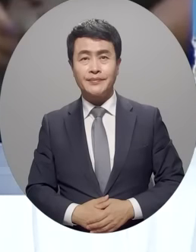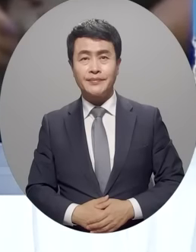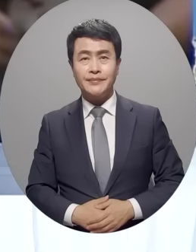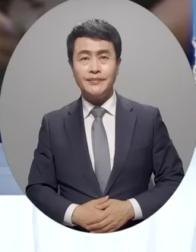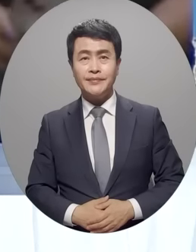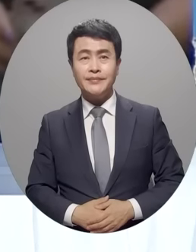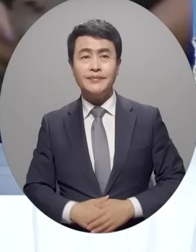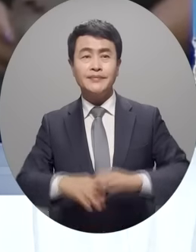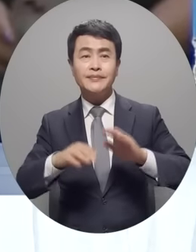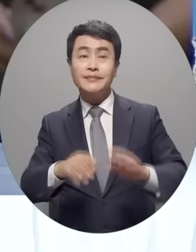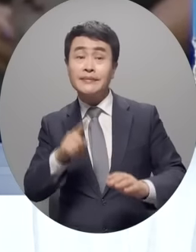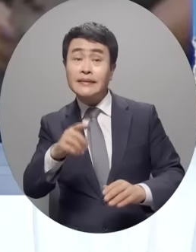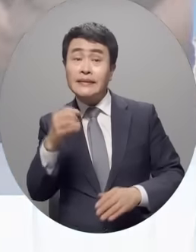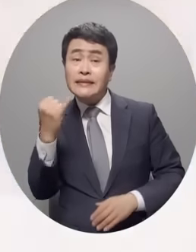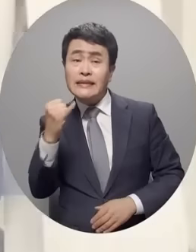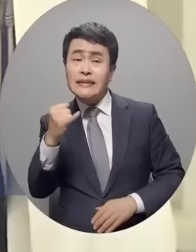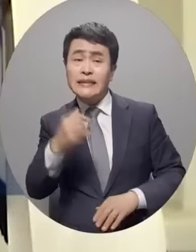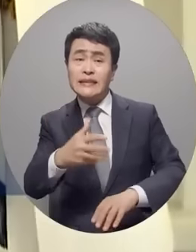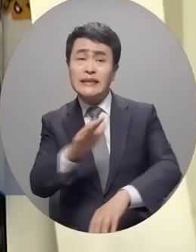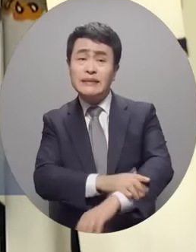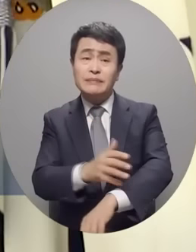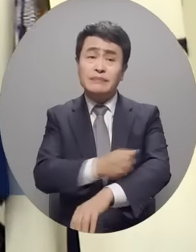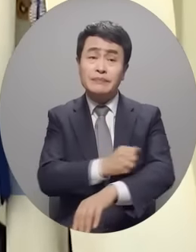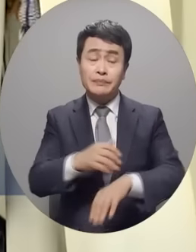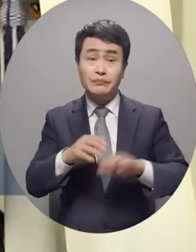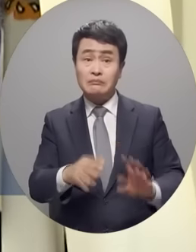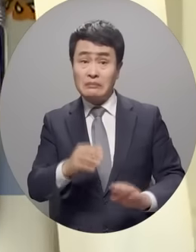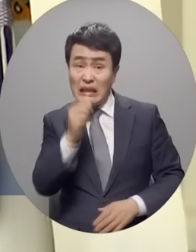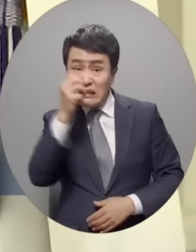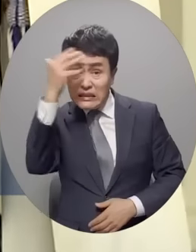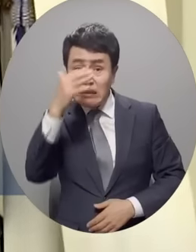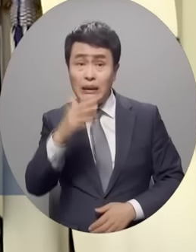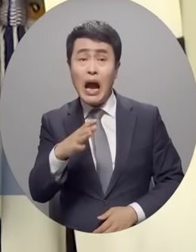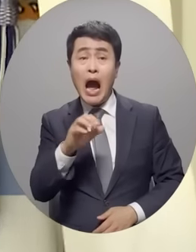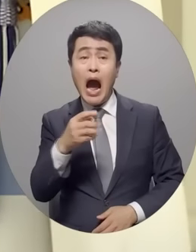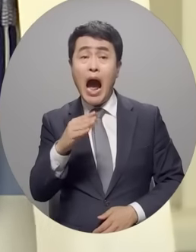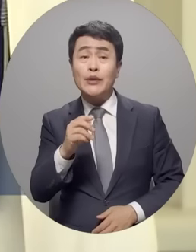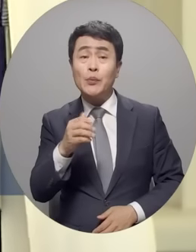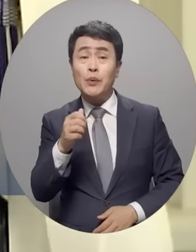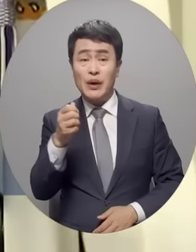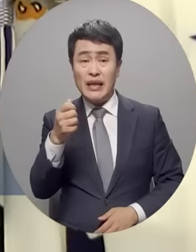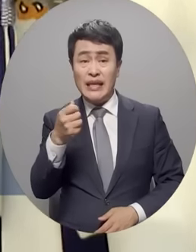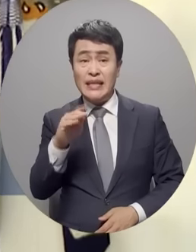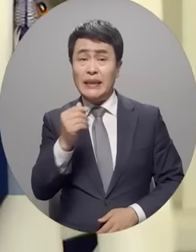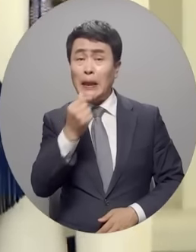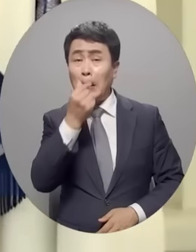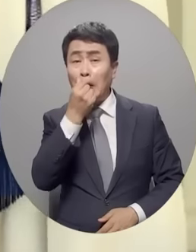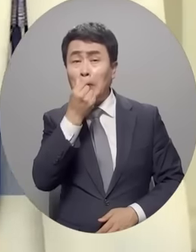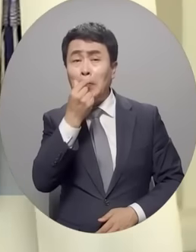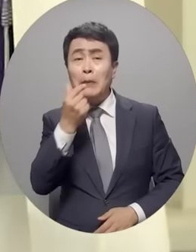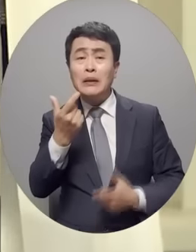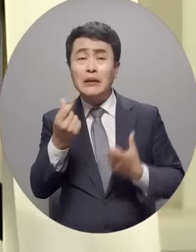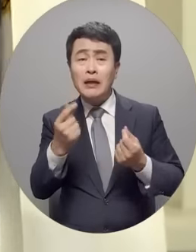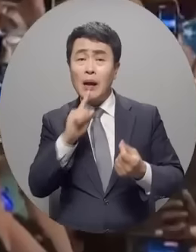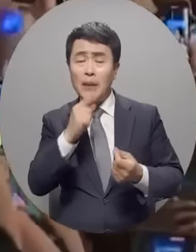She's a radical left lunatic. Incredibly dangerous that Donald Trump would invoke Adolf